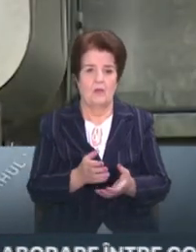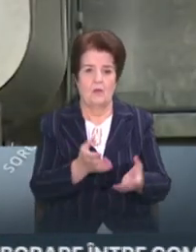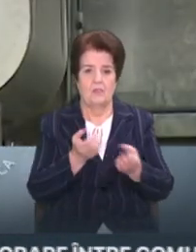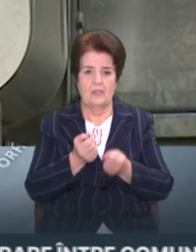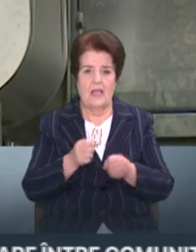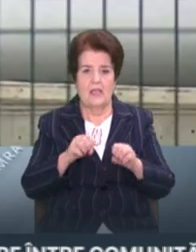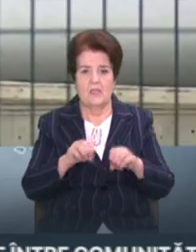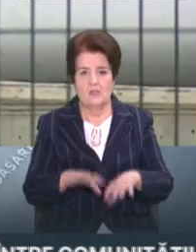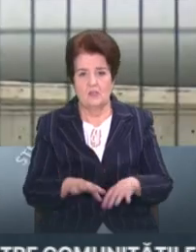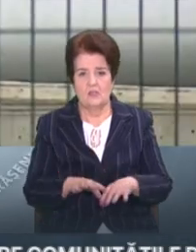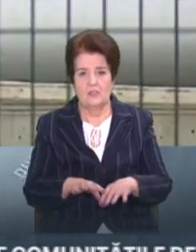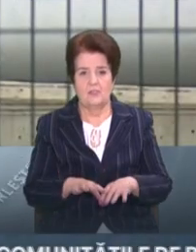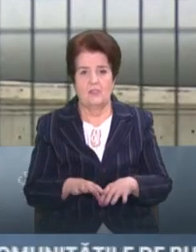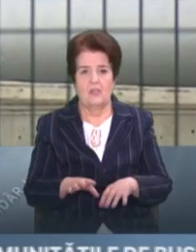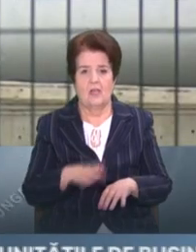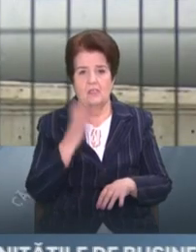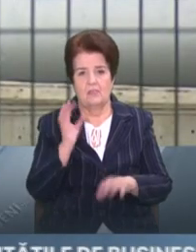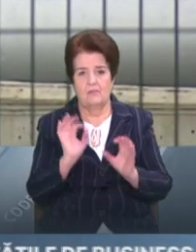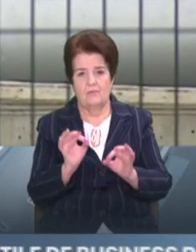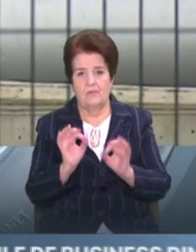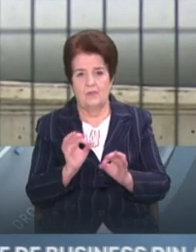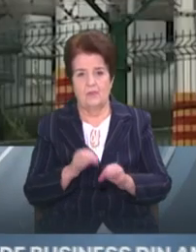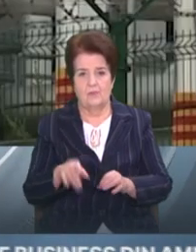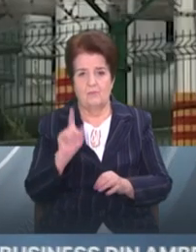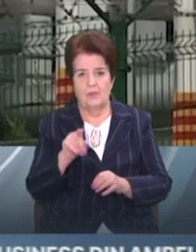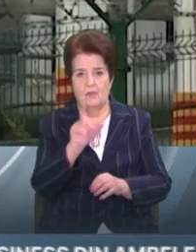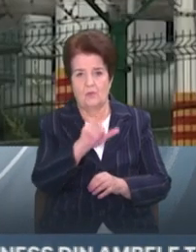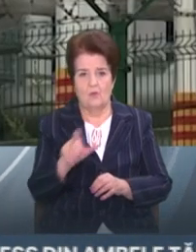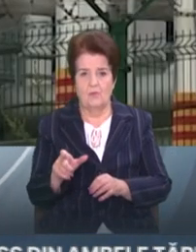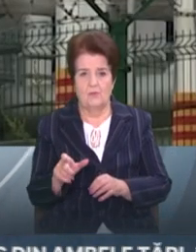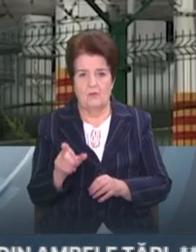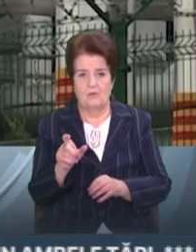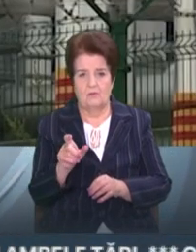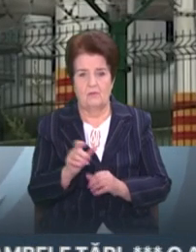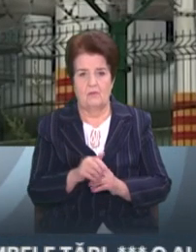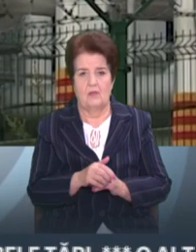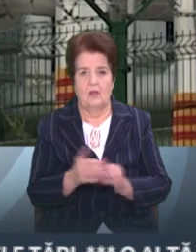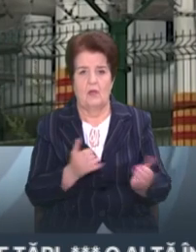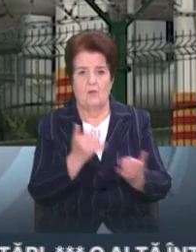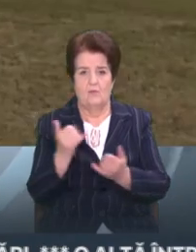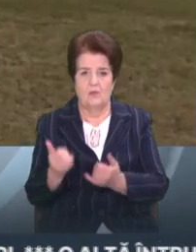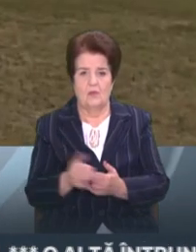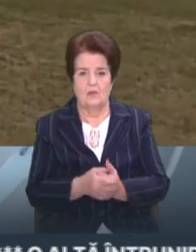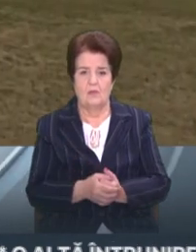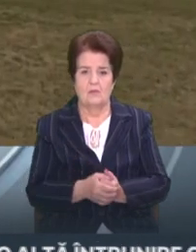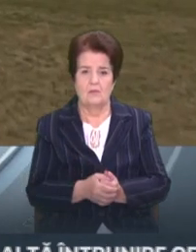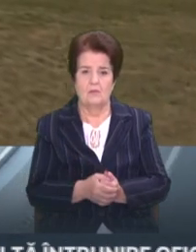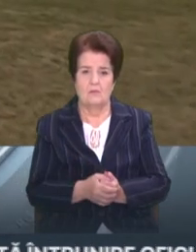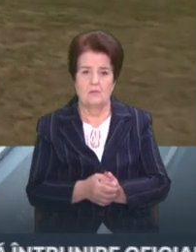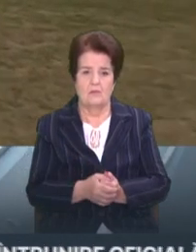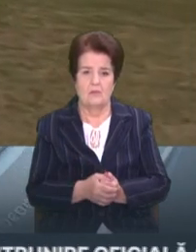ar conduce la îmbunătățirea acestei platforme și, după cum am spus, ea oferă capacitate de a fi dezvoltată